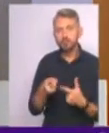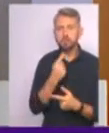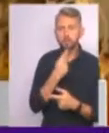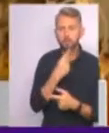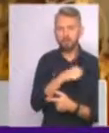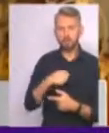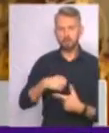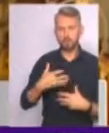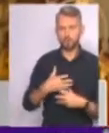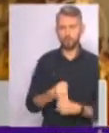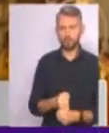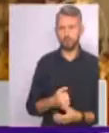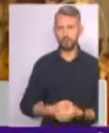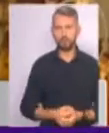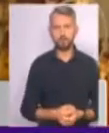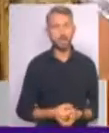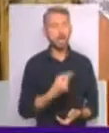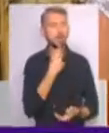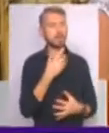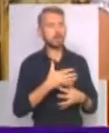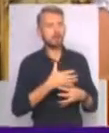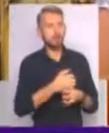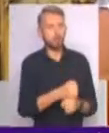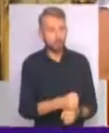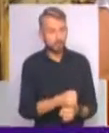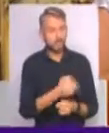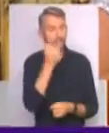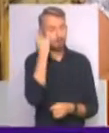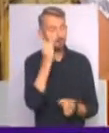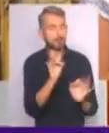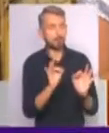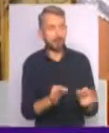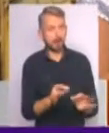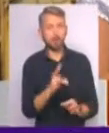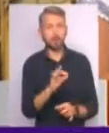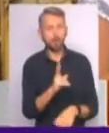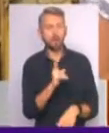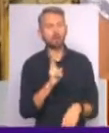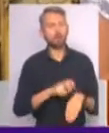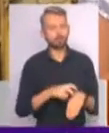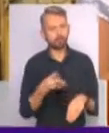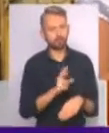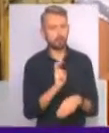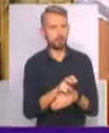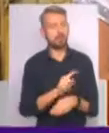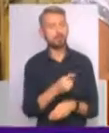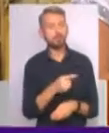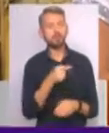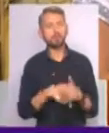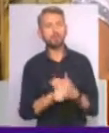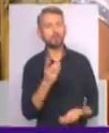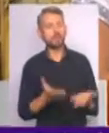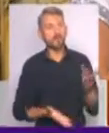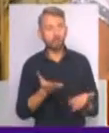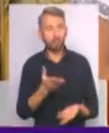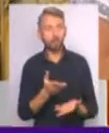схуднути самотужки? Питатися похудіти – ідея абсолютно правильна. Но к врачу надо пойти. Почему? Потому что, возможно,